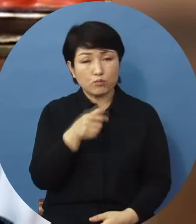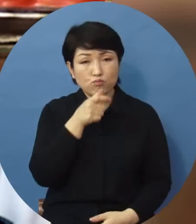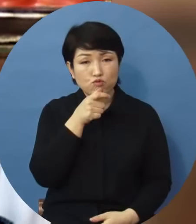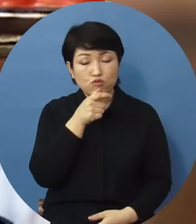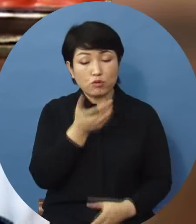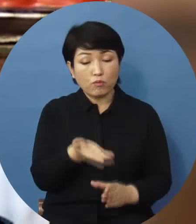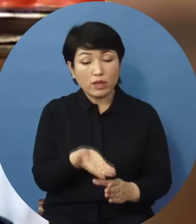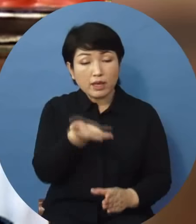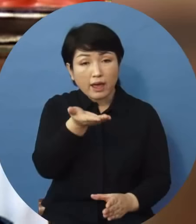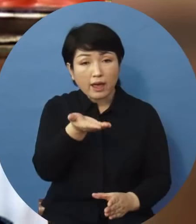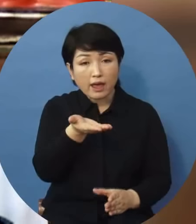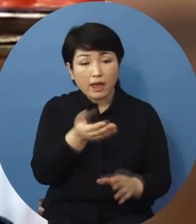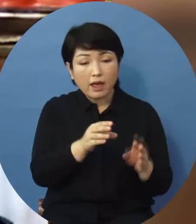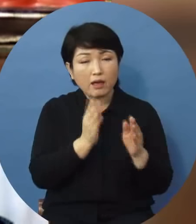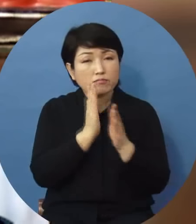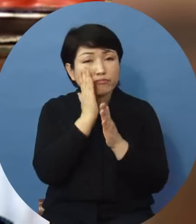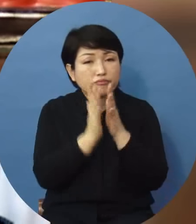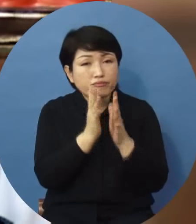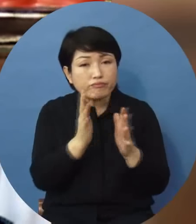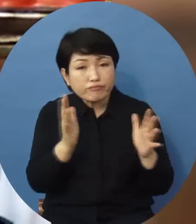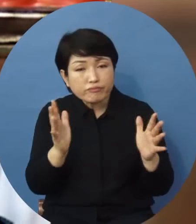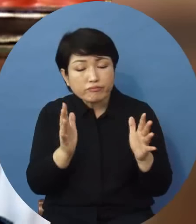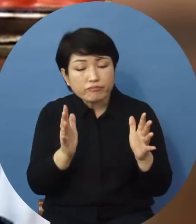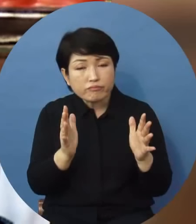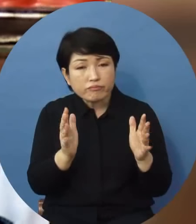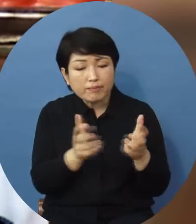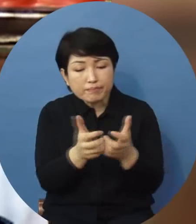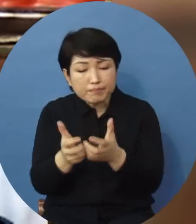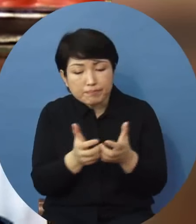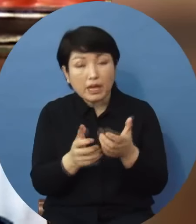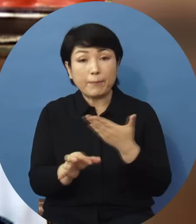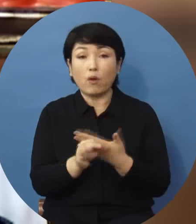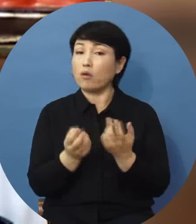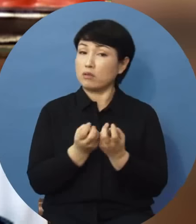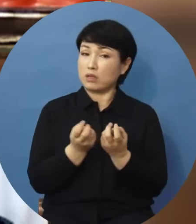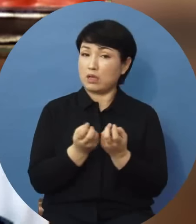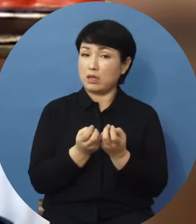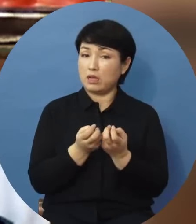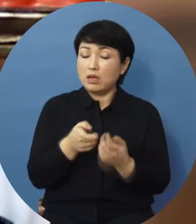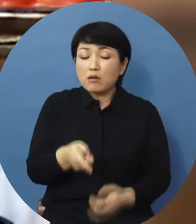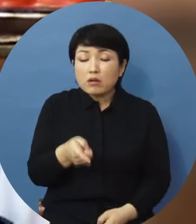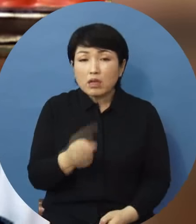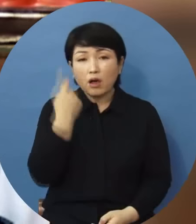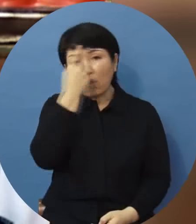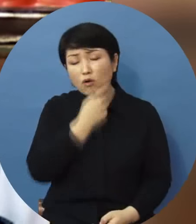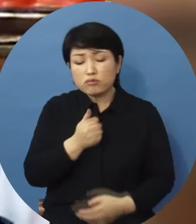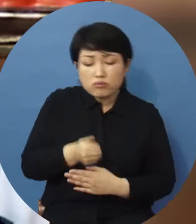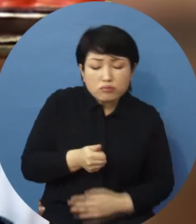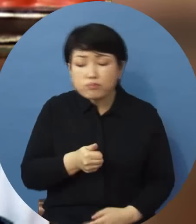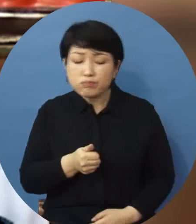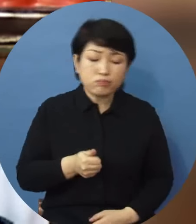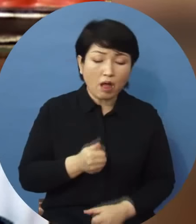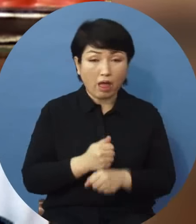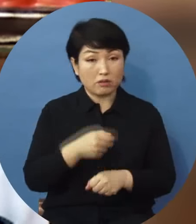그 물 위에 이끼가 떠 있고 풀이 가려져 있다면 어떻겠는가? 거기에 아무리 얼굴을